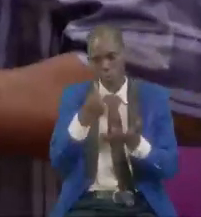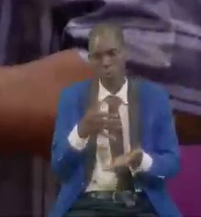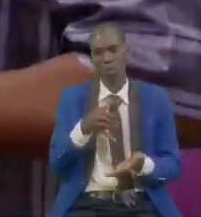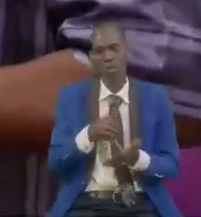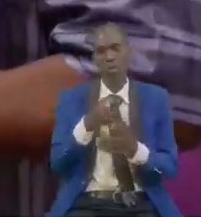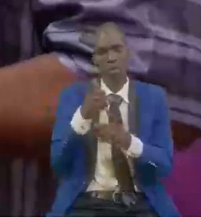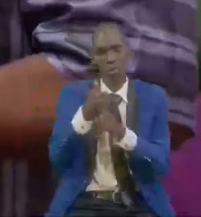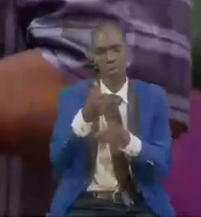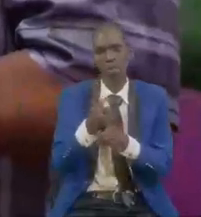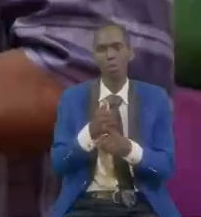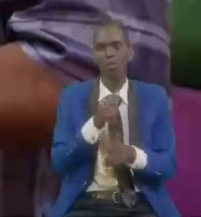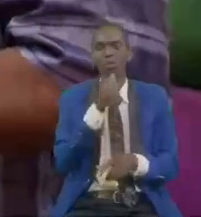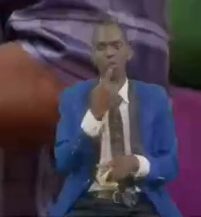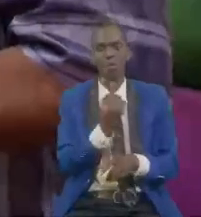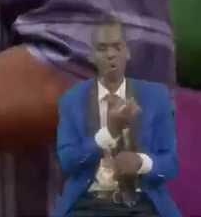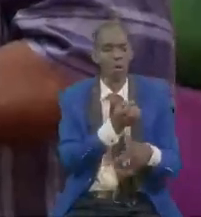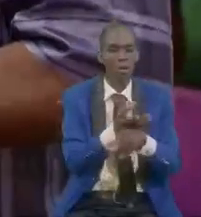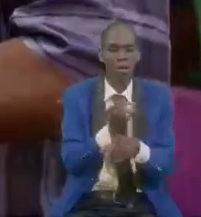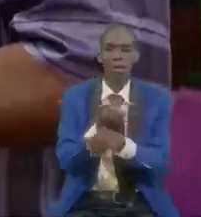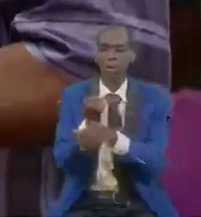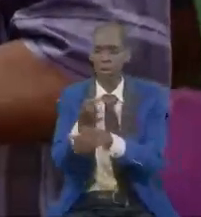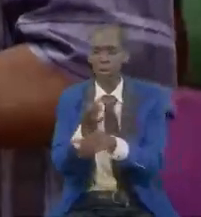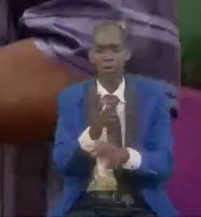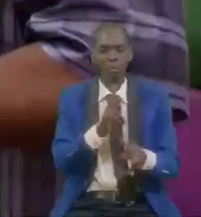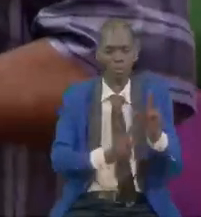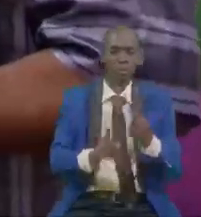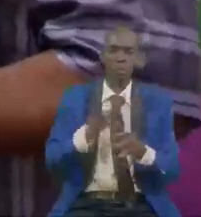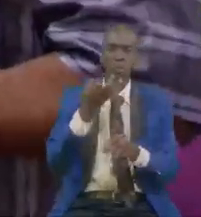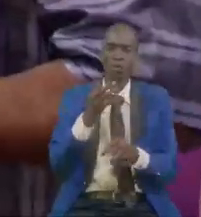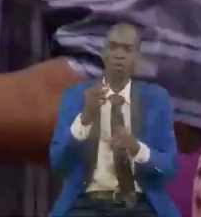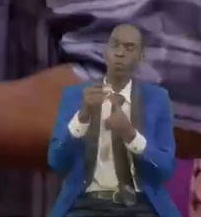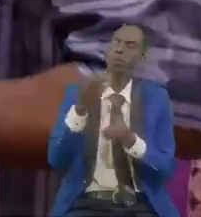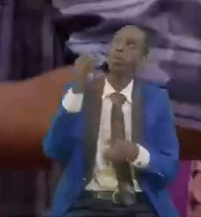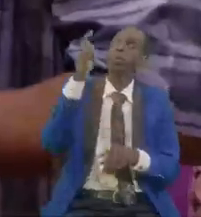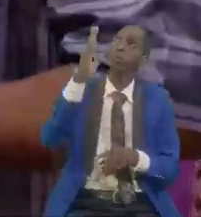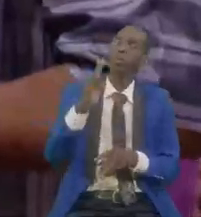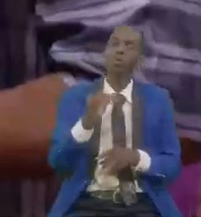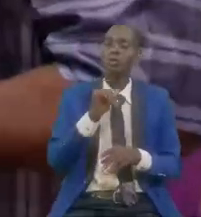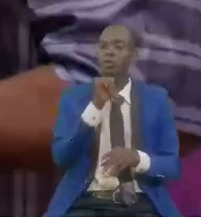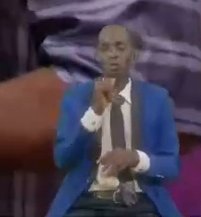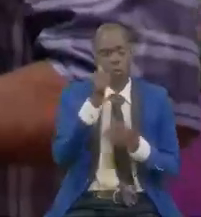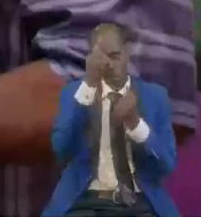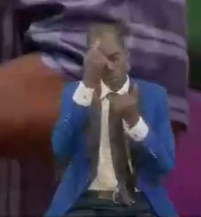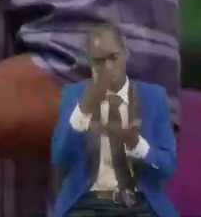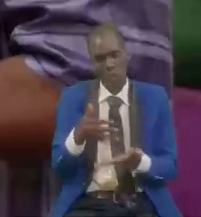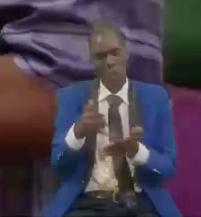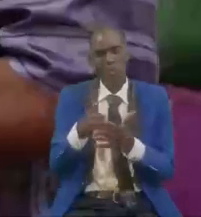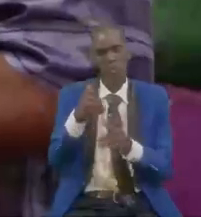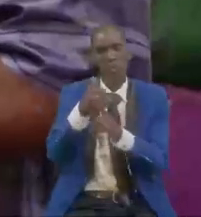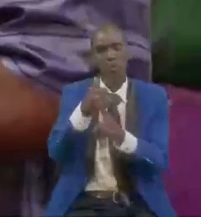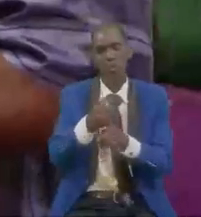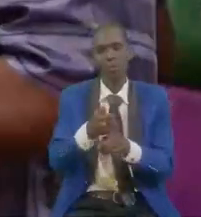Ne vous bornez pas à devenir conseiller seulement.